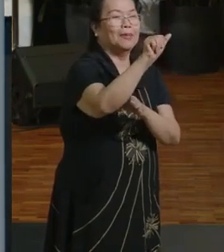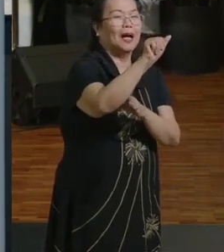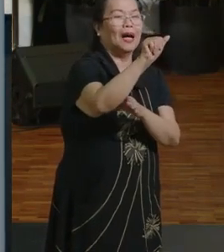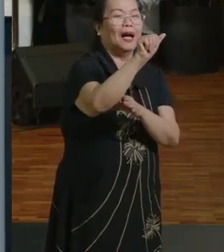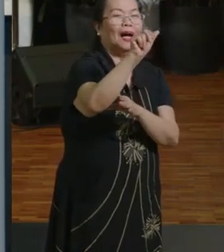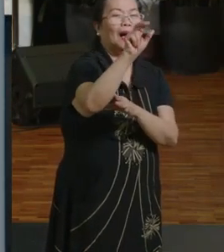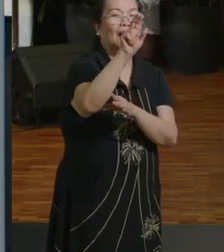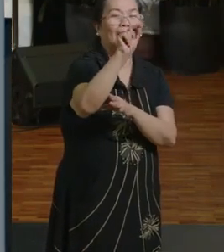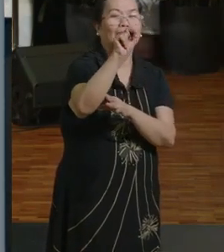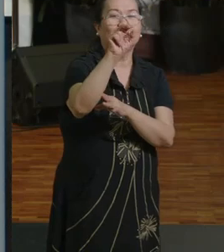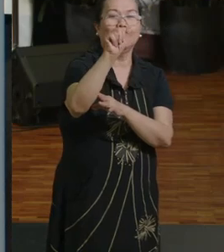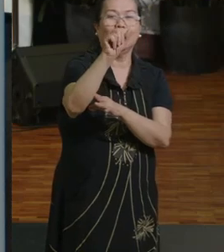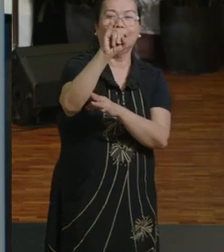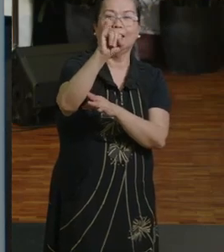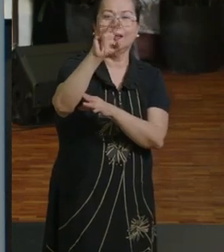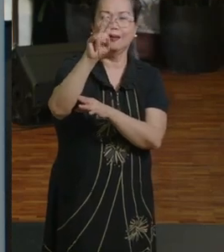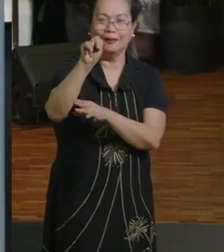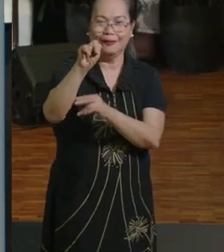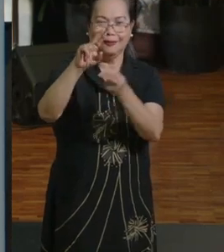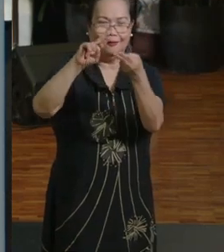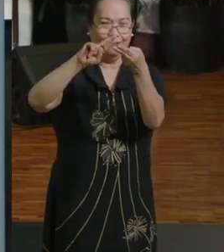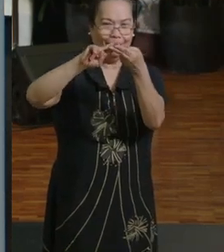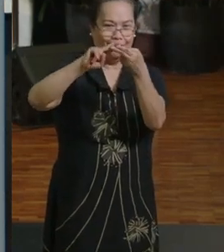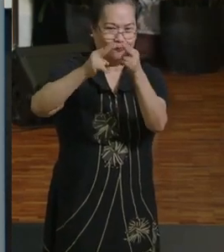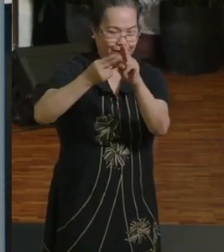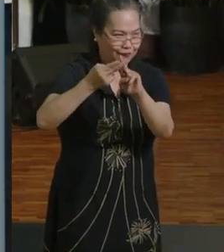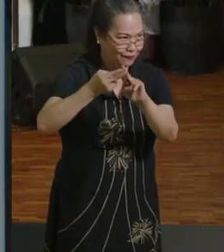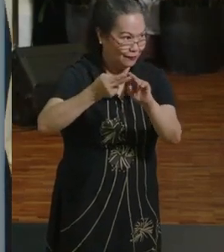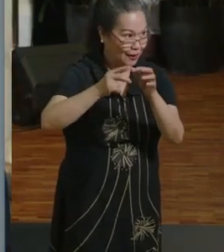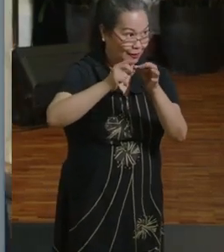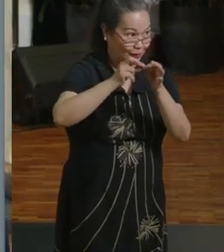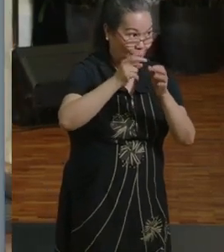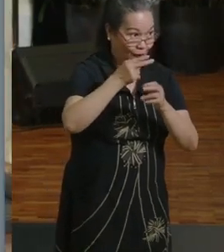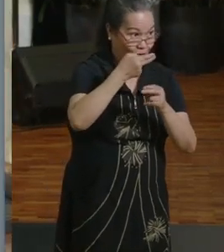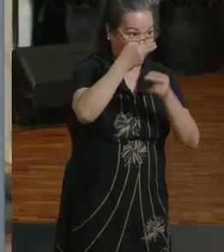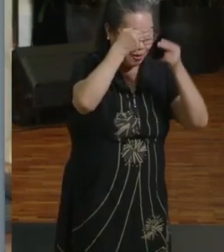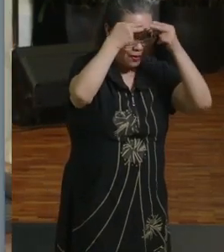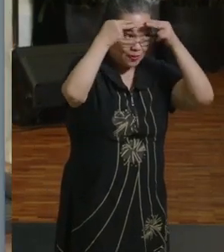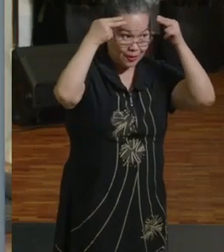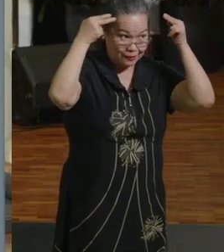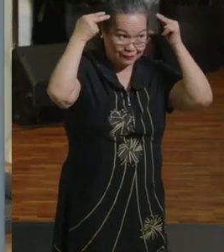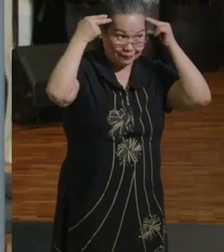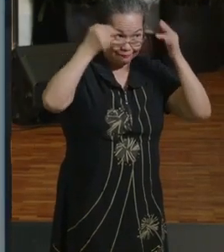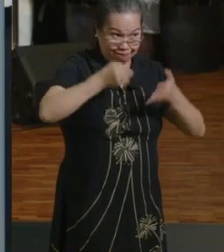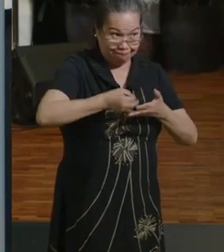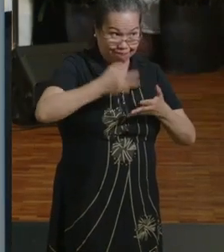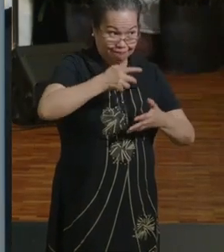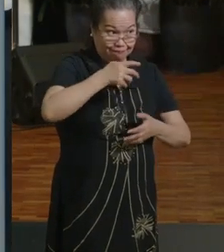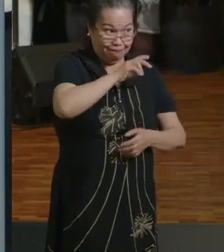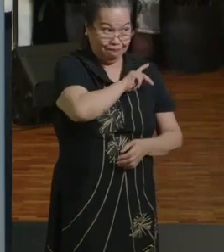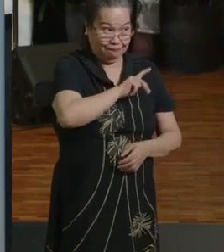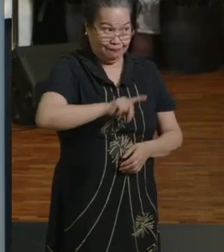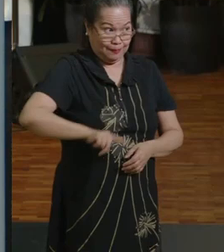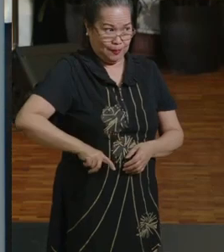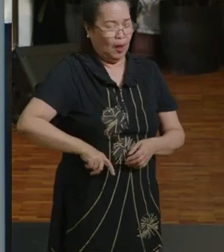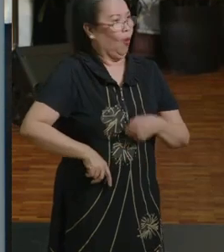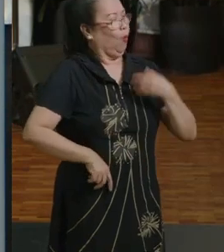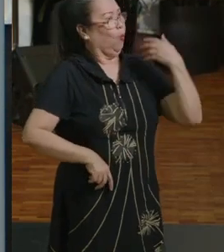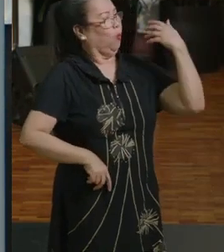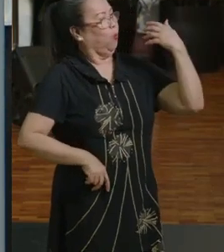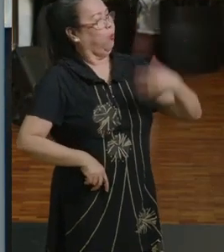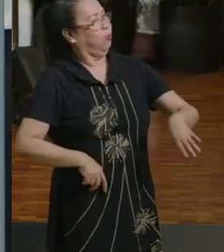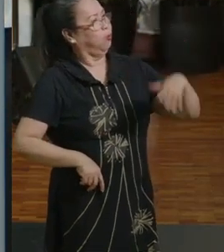a lifelong friend of Herod the Tetrarch. Aba!